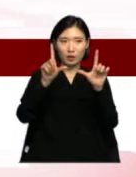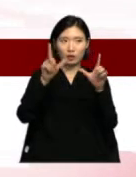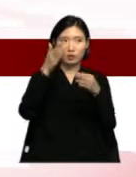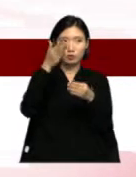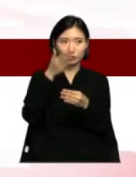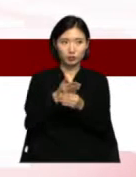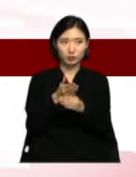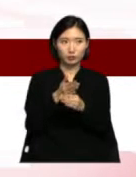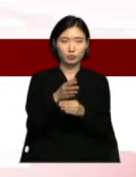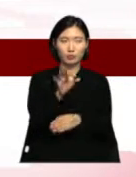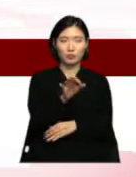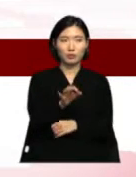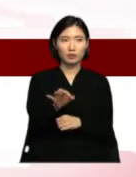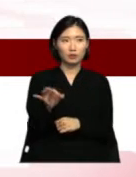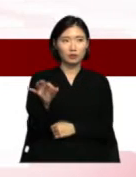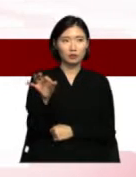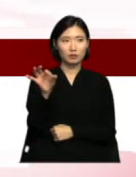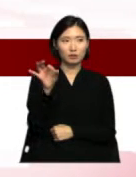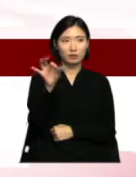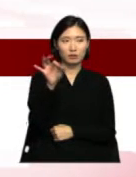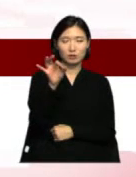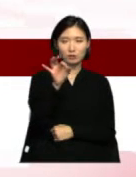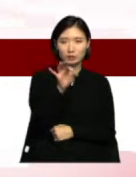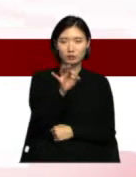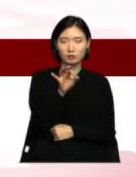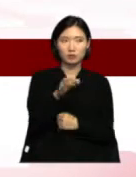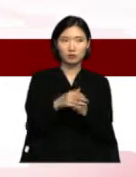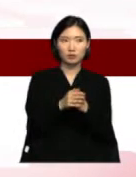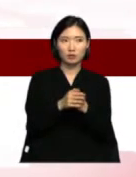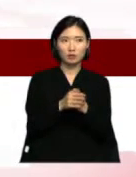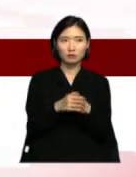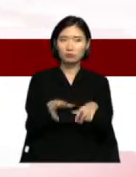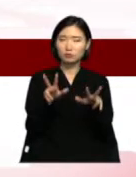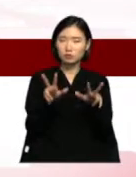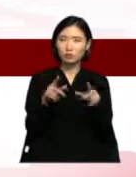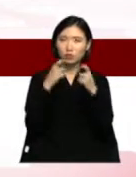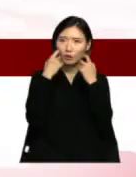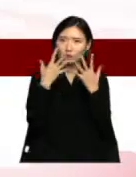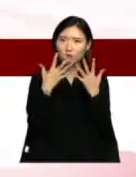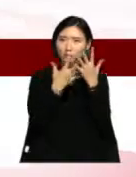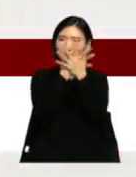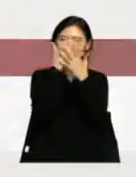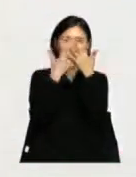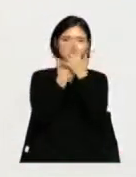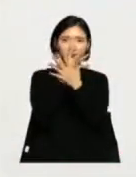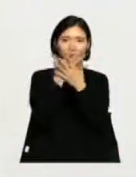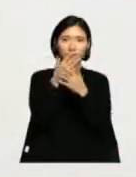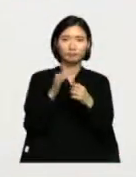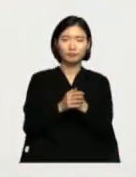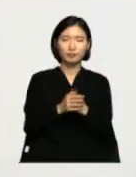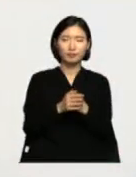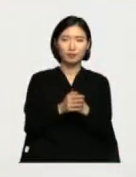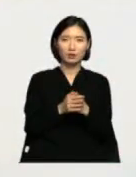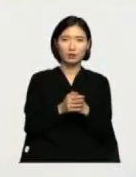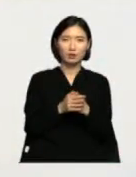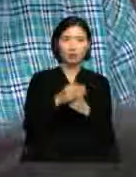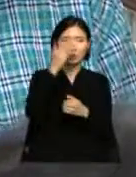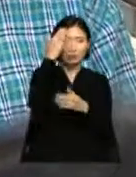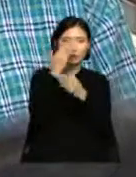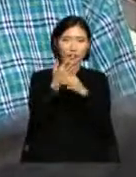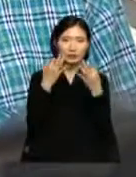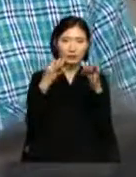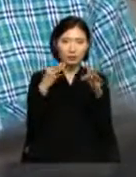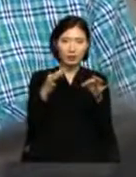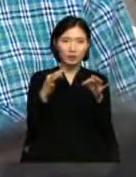올해 중으로는 잘 모르겠는데 정확히는 지금 어떻게 지금으로서 확실하게 말씀드릴 수 있는 게 없네요. 한편 연탄은행